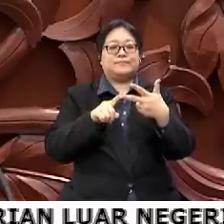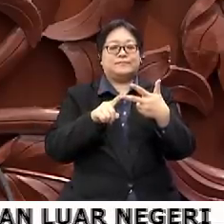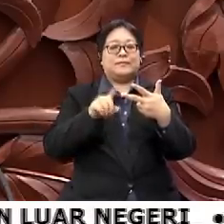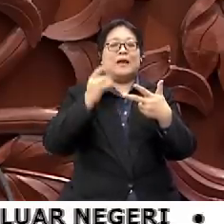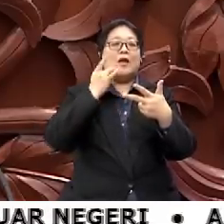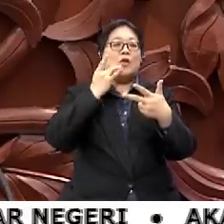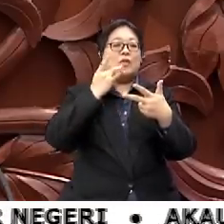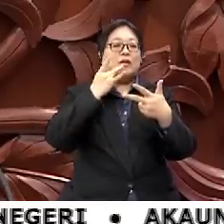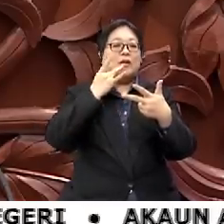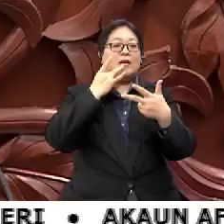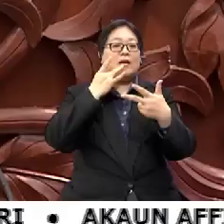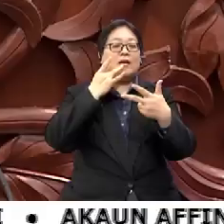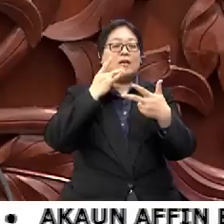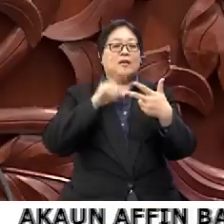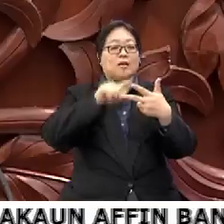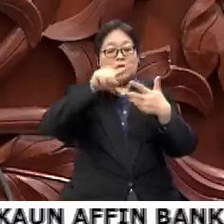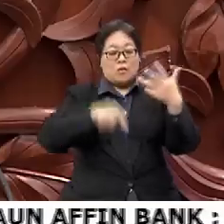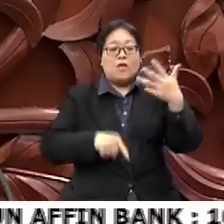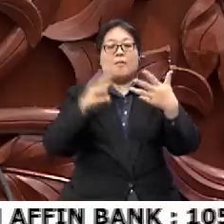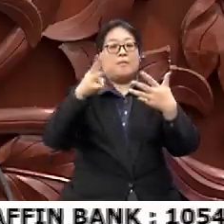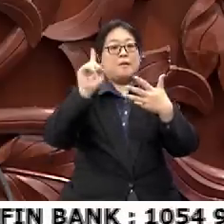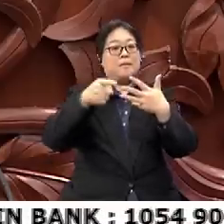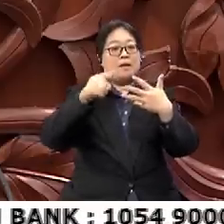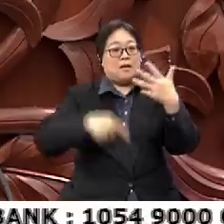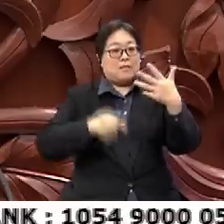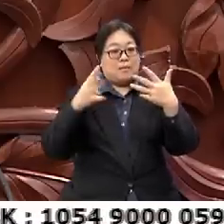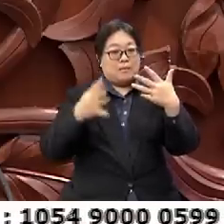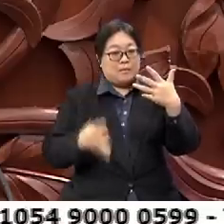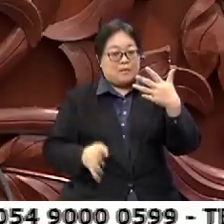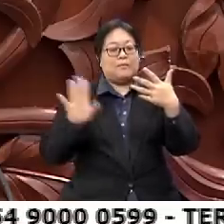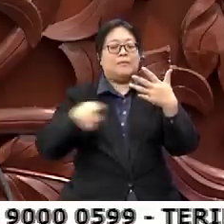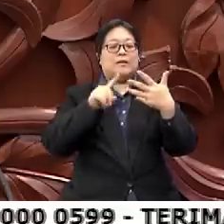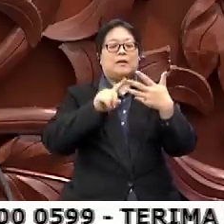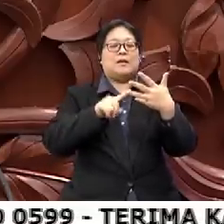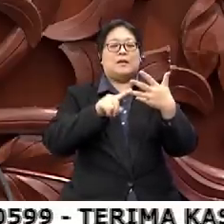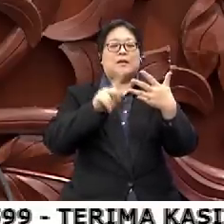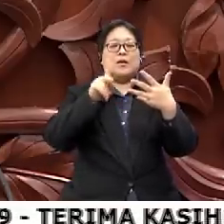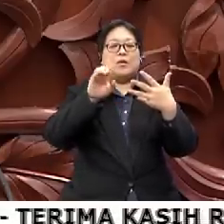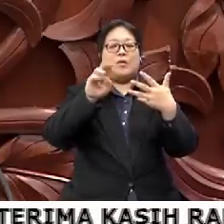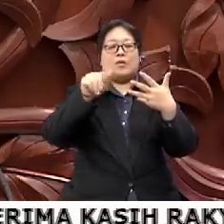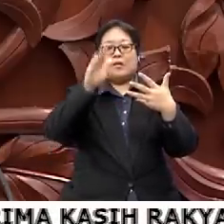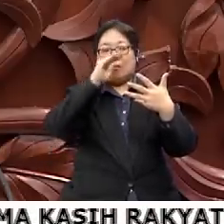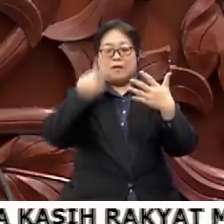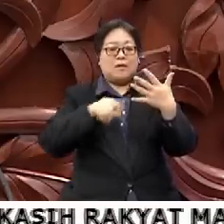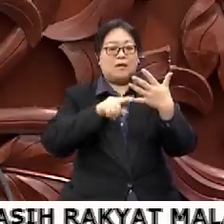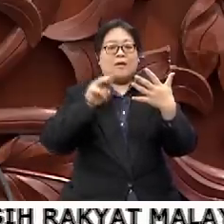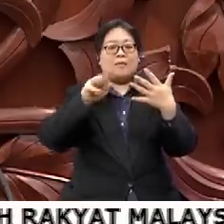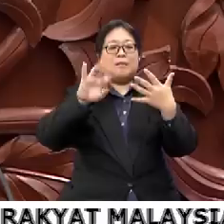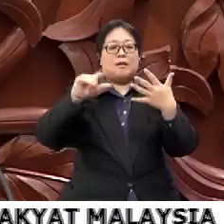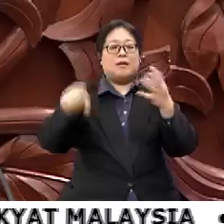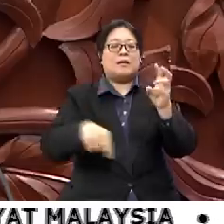Alostar. Jadi lepas itu 14 minit semua ya. Alostar, Kota Melaka,